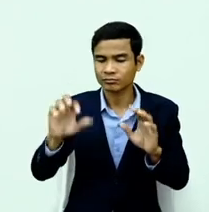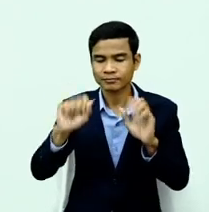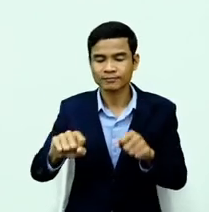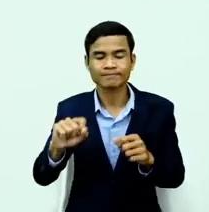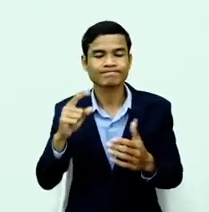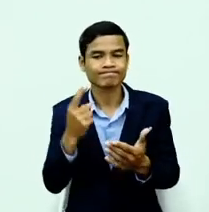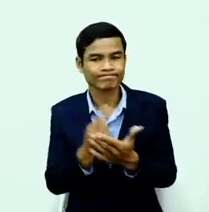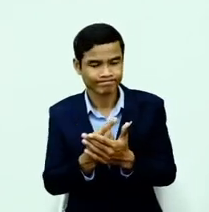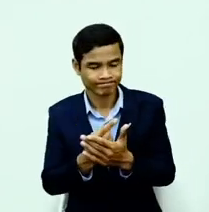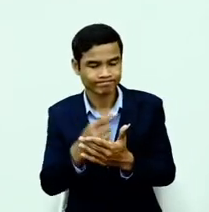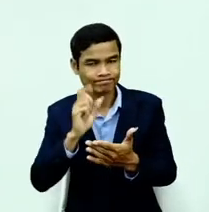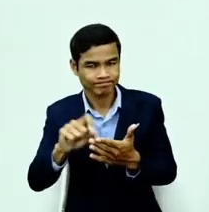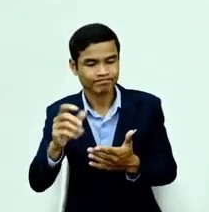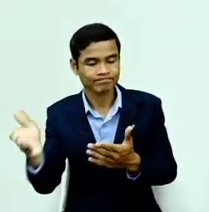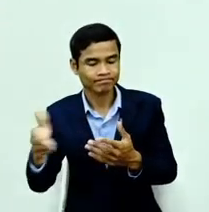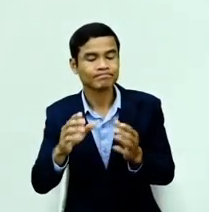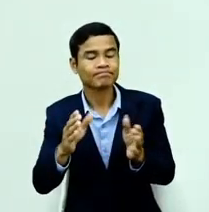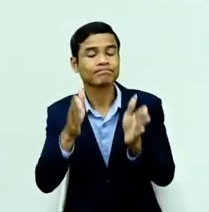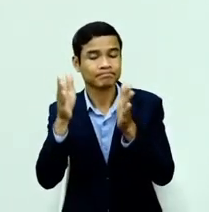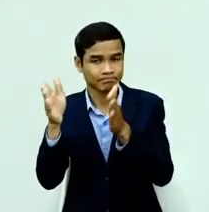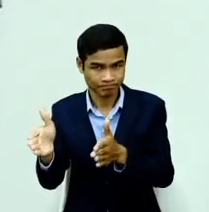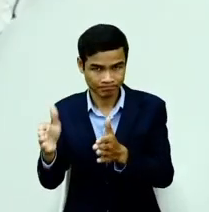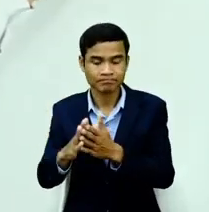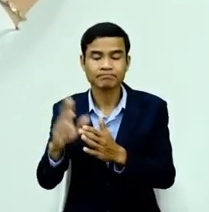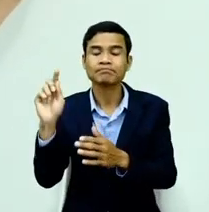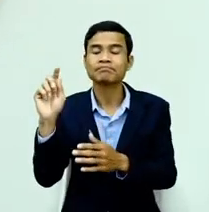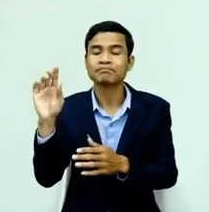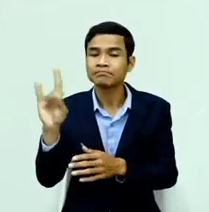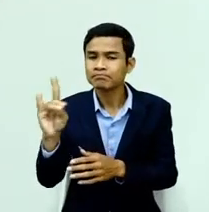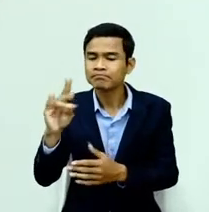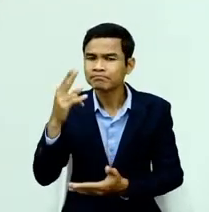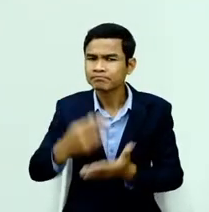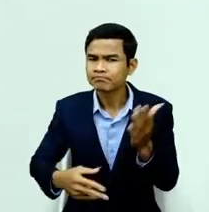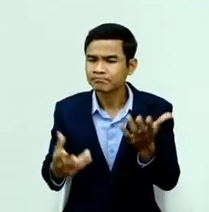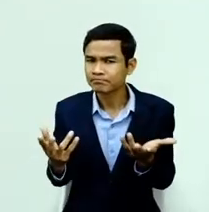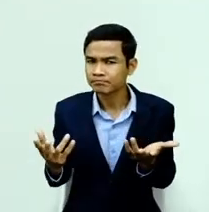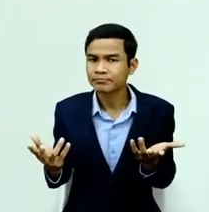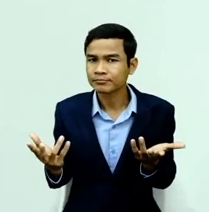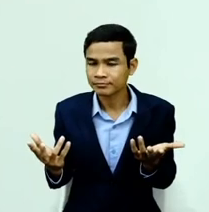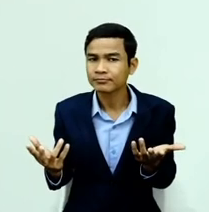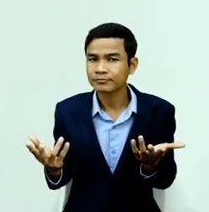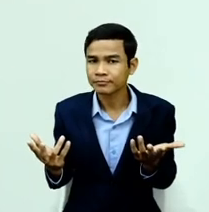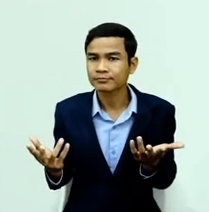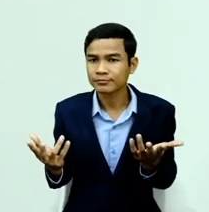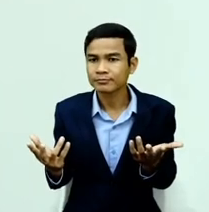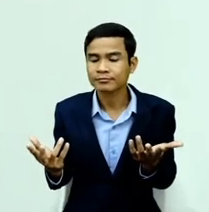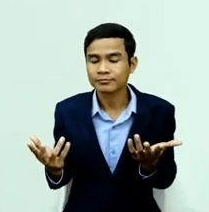ruom bompeing cha bantot tiet kon meul ruk sat nih kon skol aan